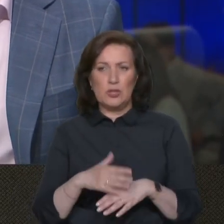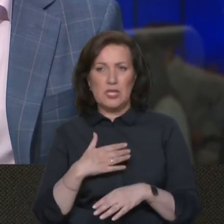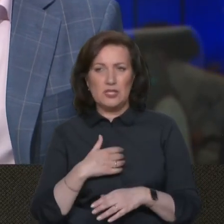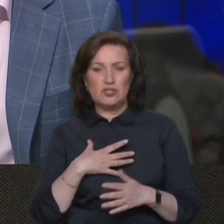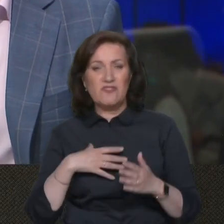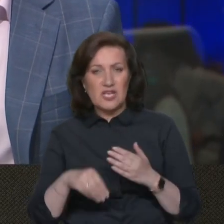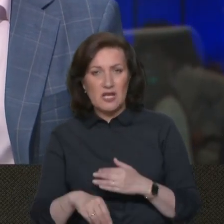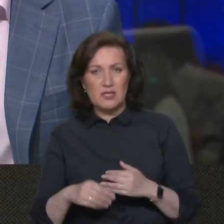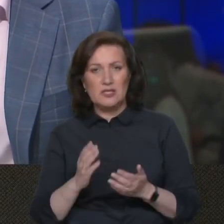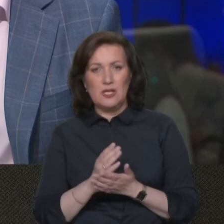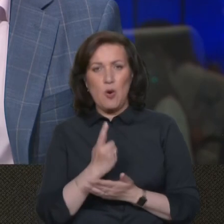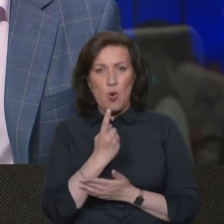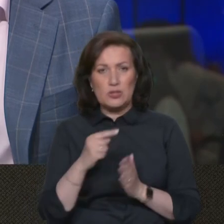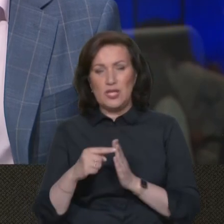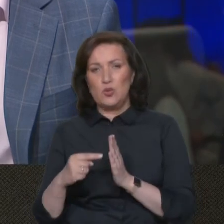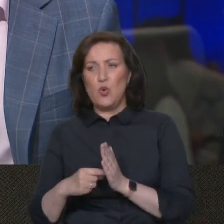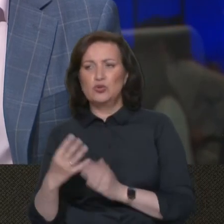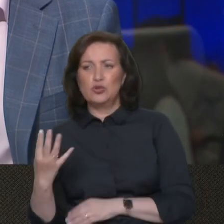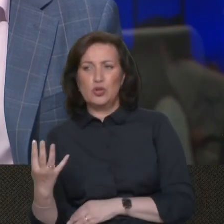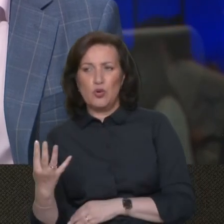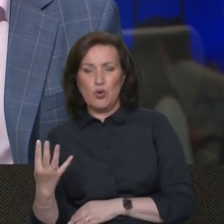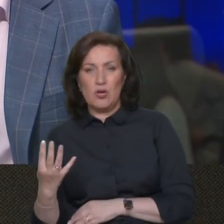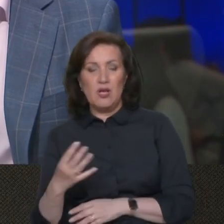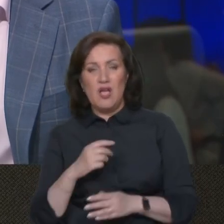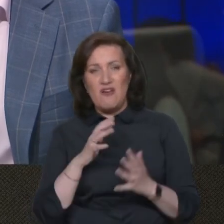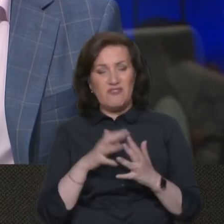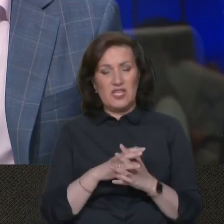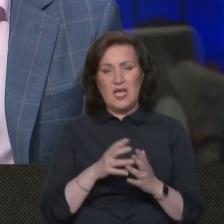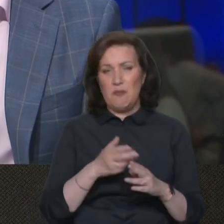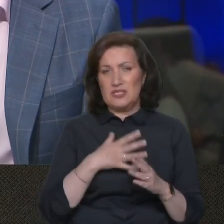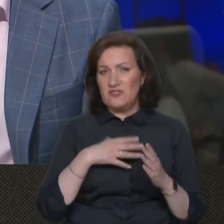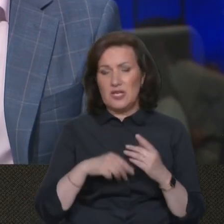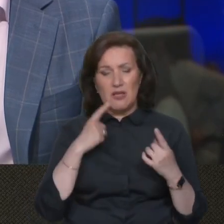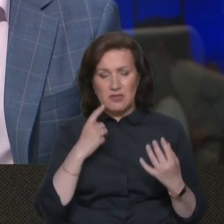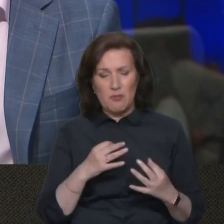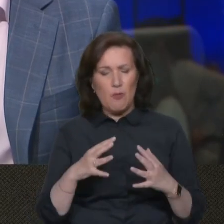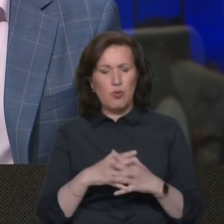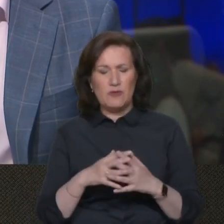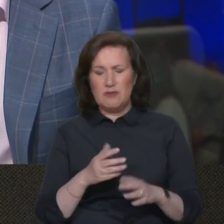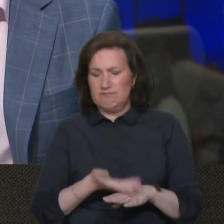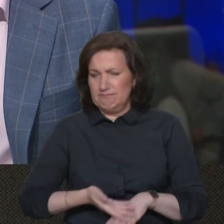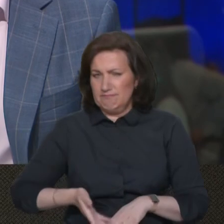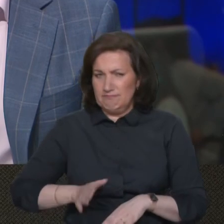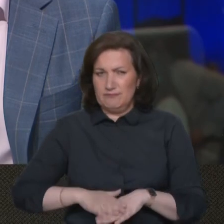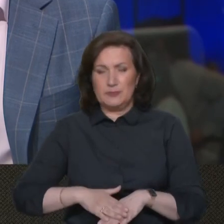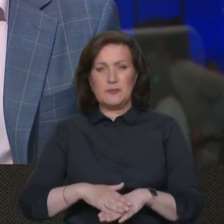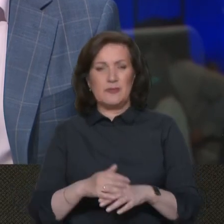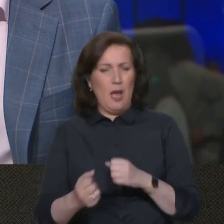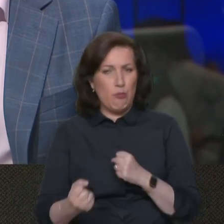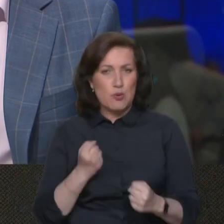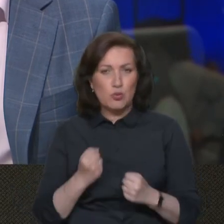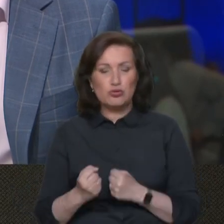наші втрати складають 1-4. Тобто війна без втрат не буває, це треба розуміти. Бої відчайдушні, напружені,